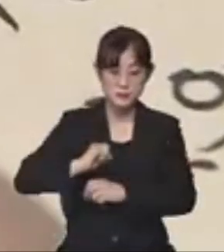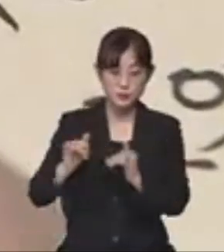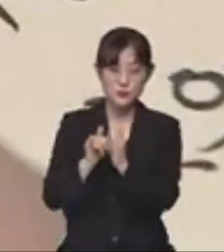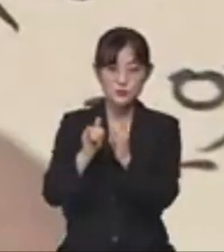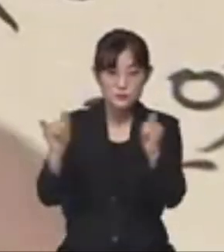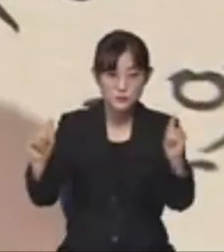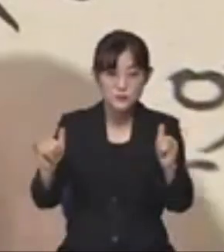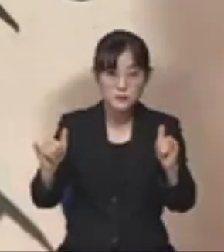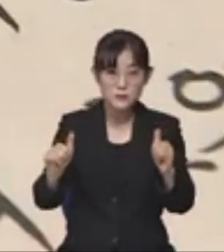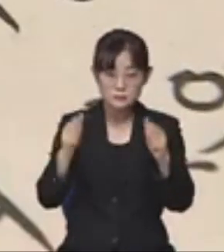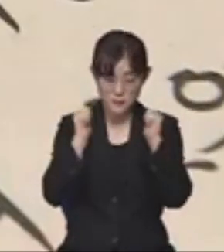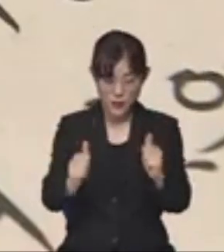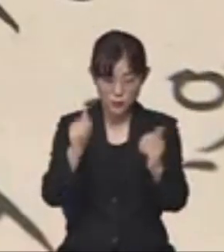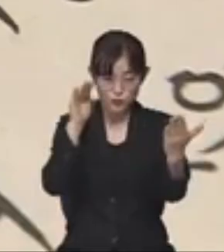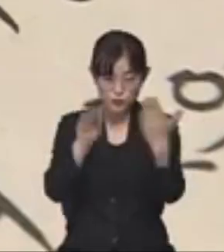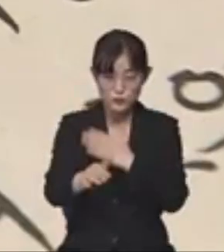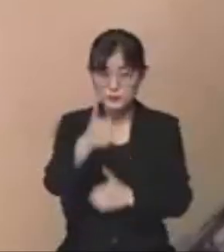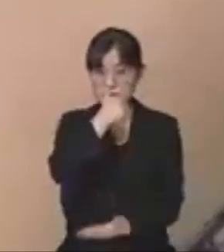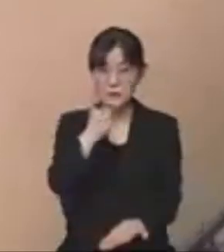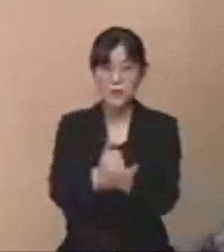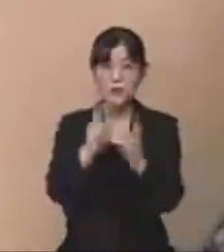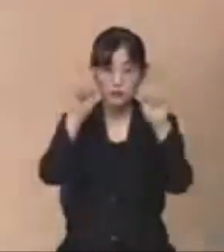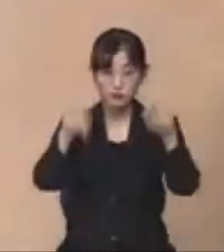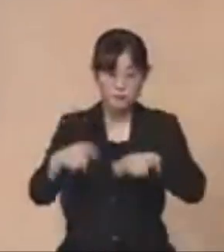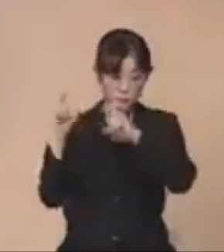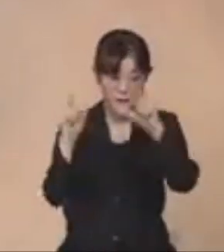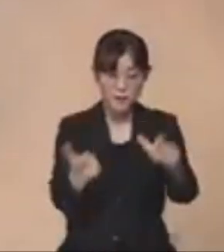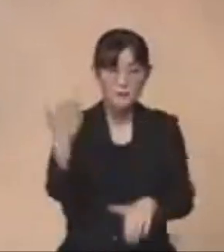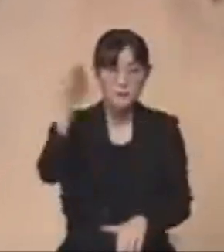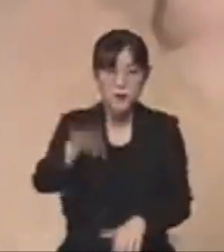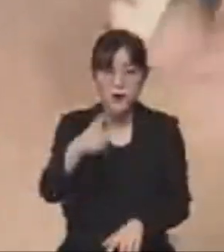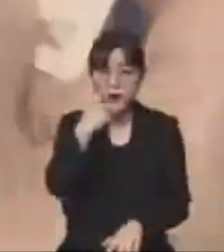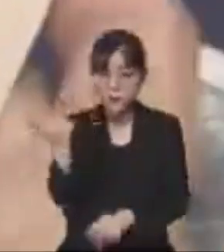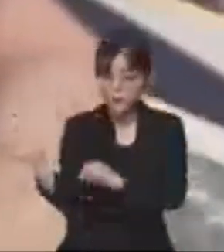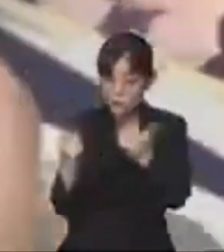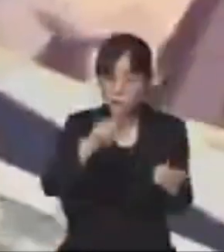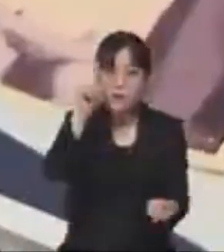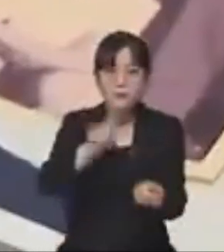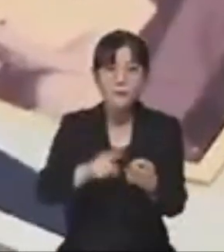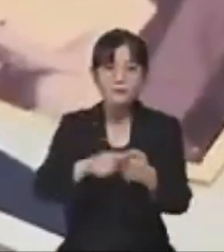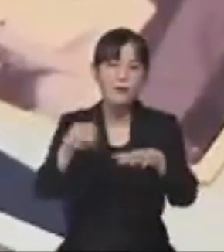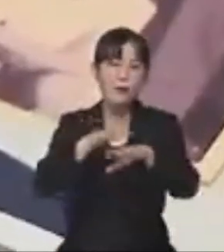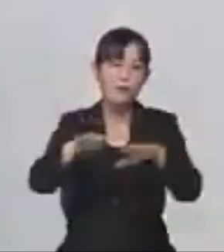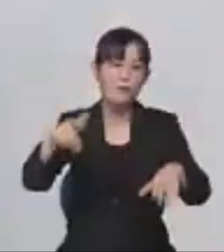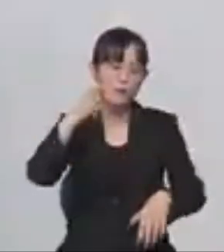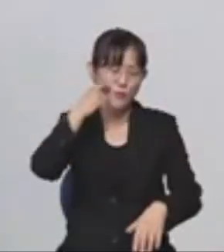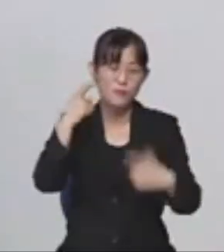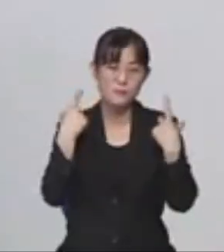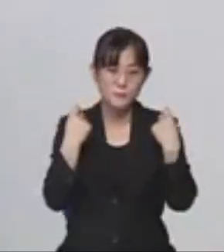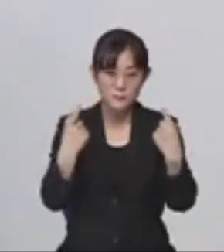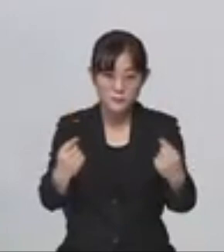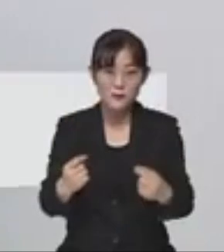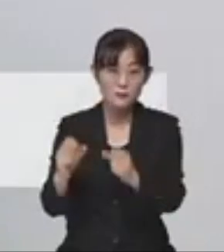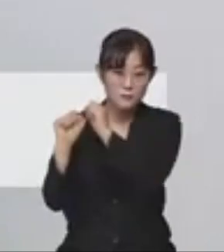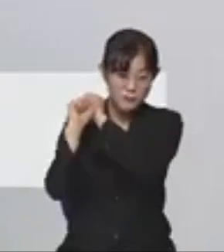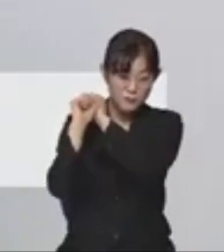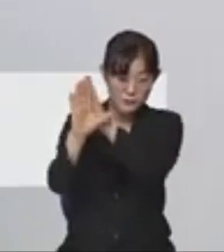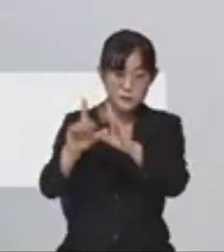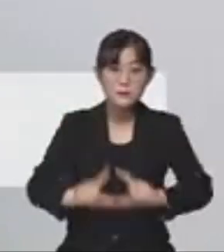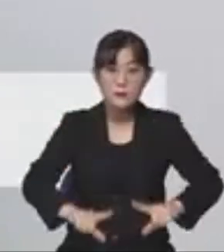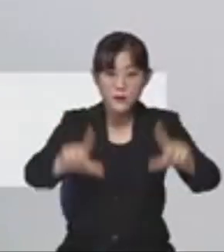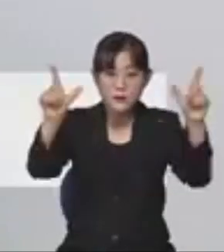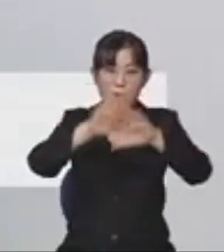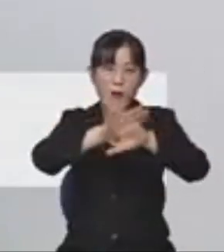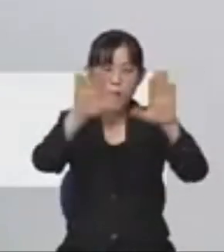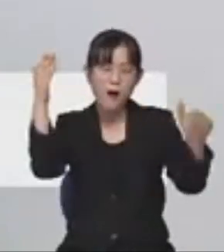끝에 무죄를 선고받았지만 아버지의 죽음은 늘 어둠 속에 가려져 있었습니다. 연결식 날이